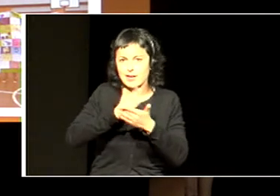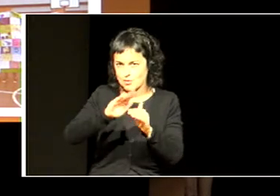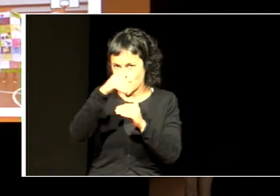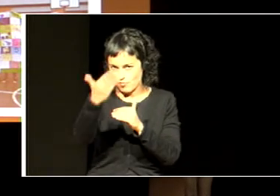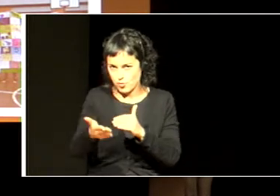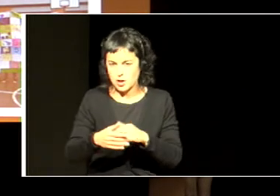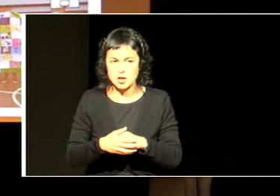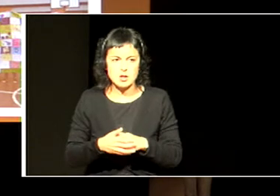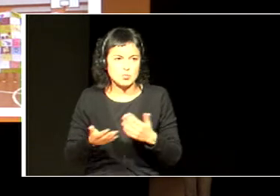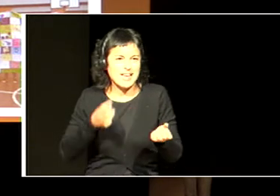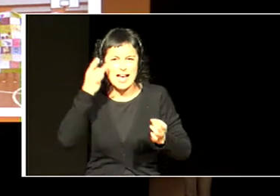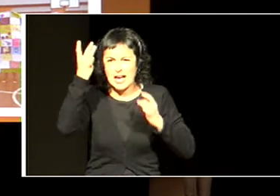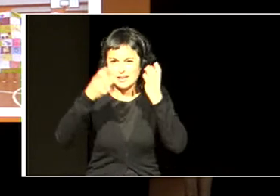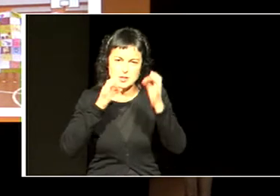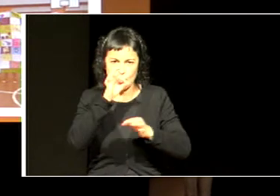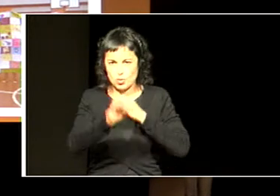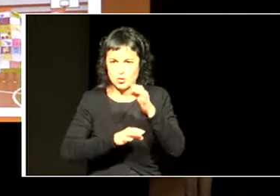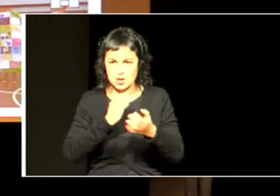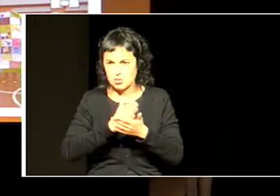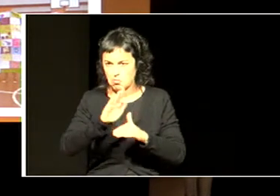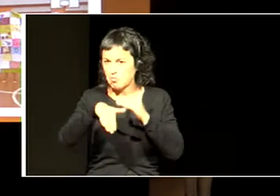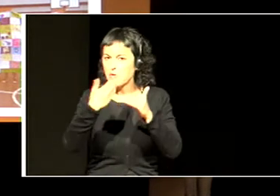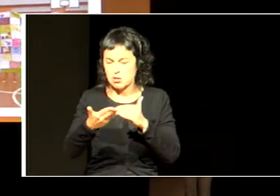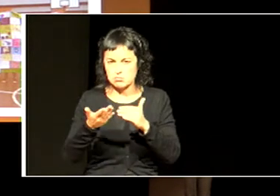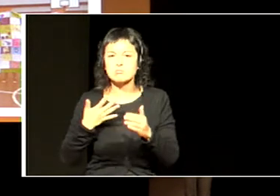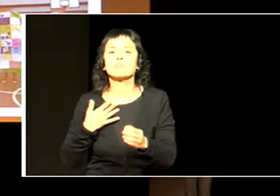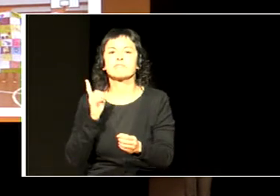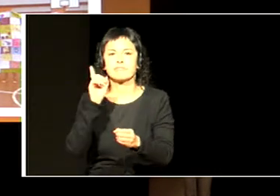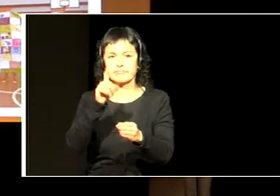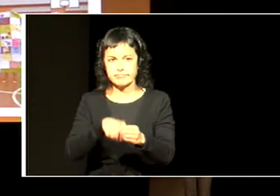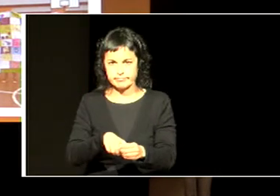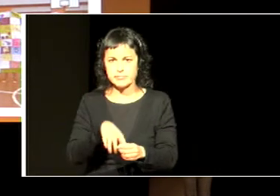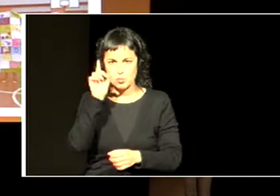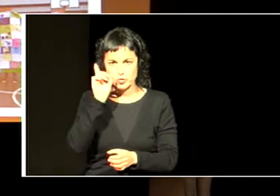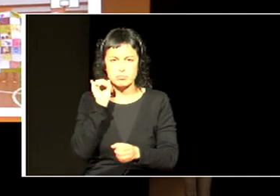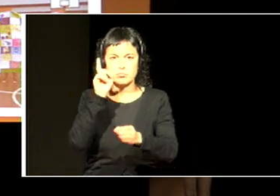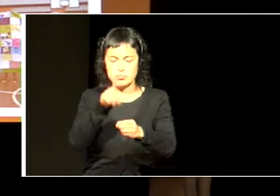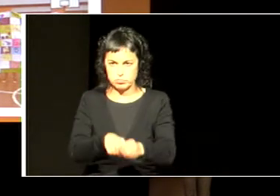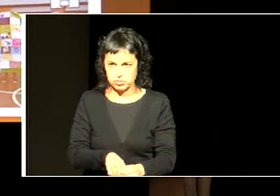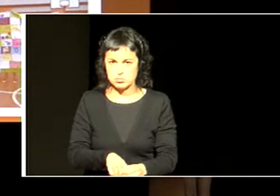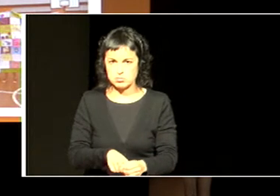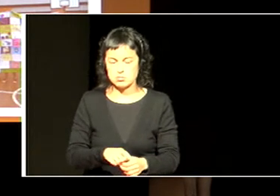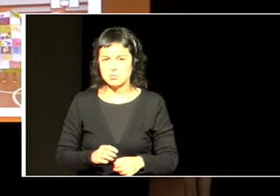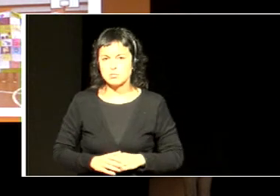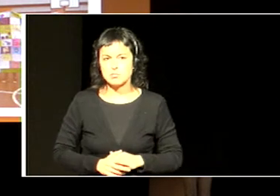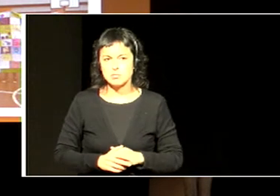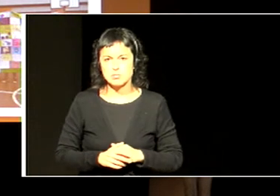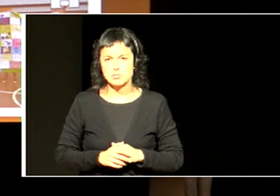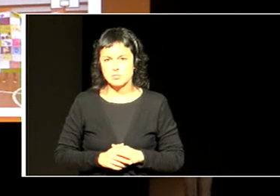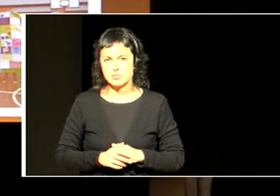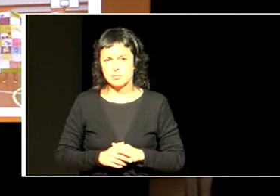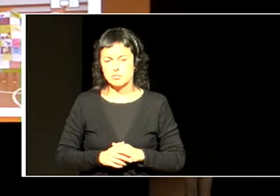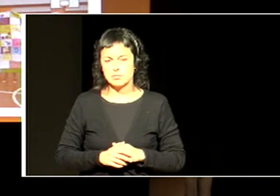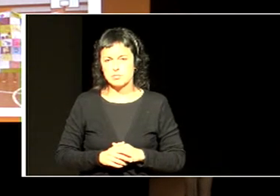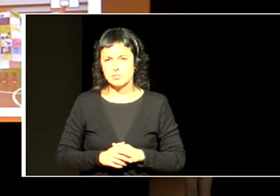diren jarduera guztietan, ba, parte hartzen, implikazio jardueretan.